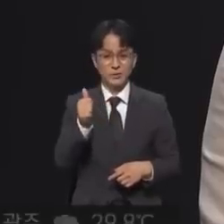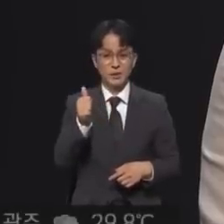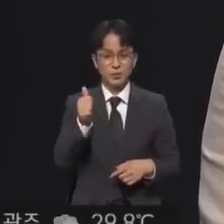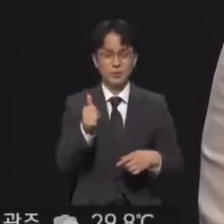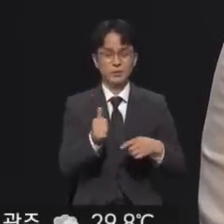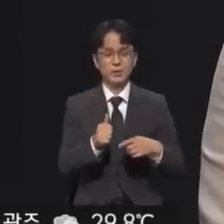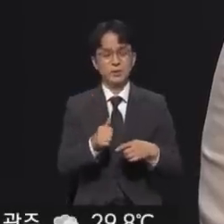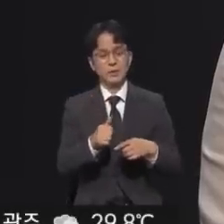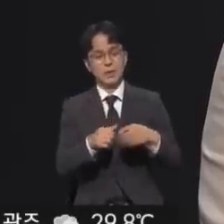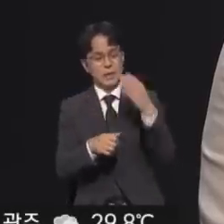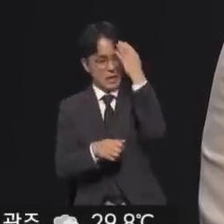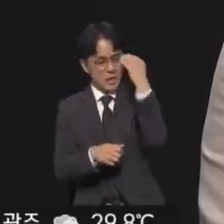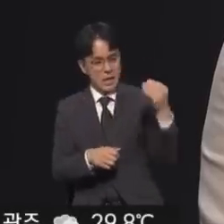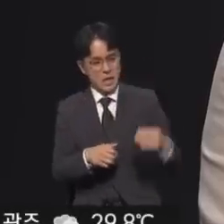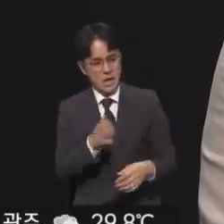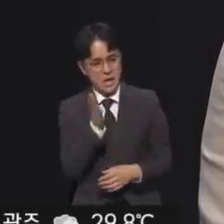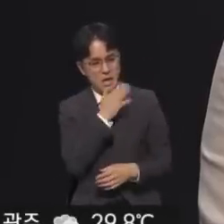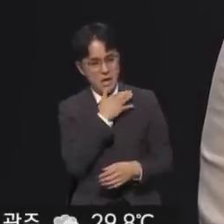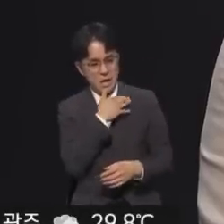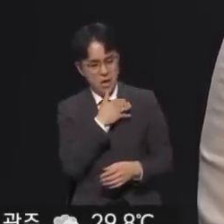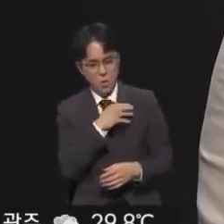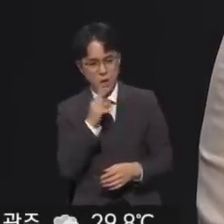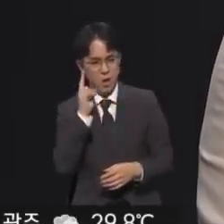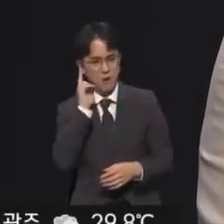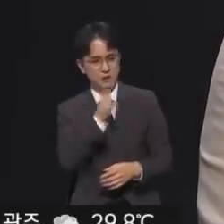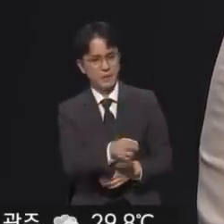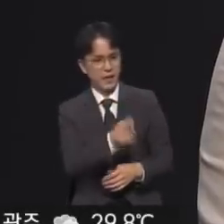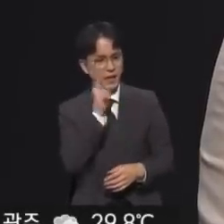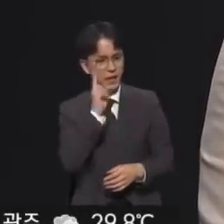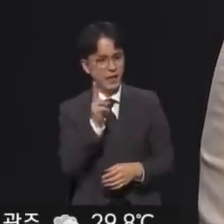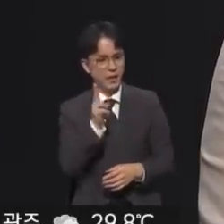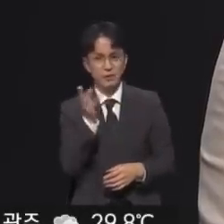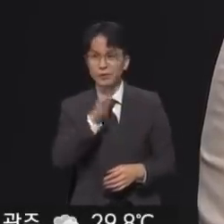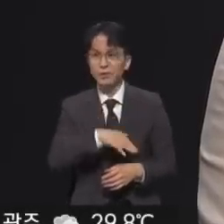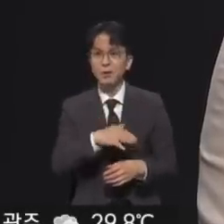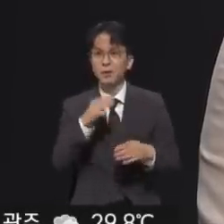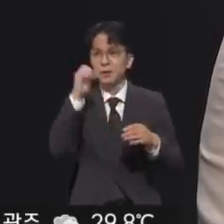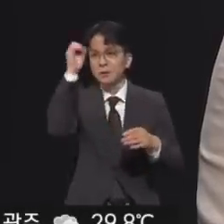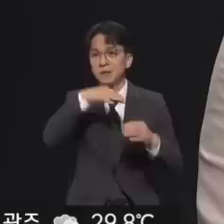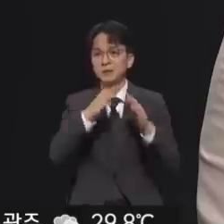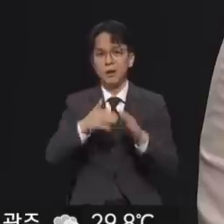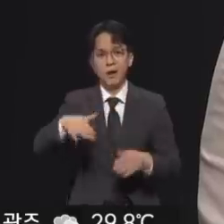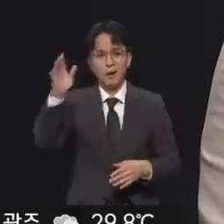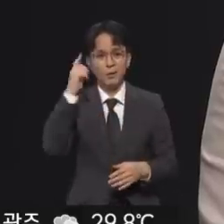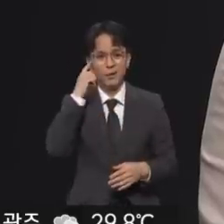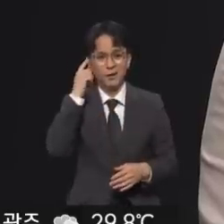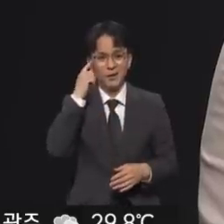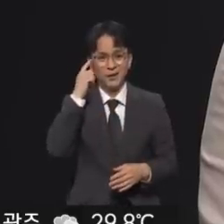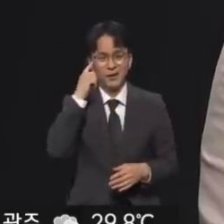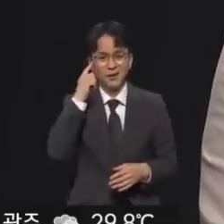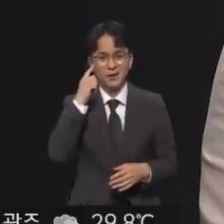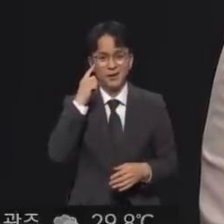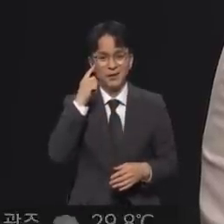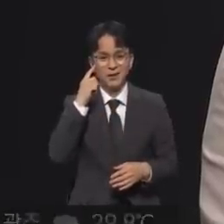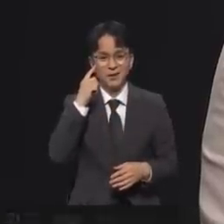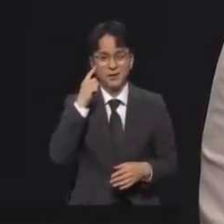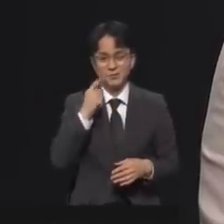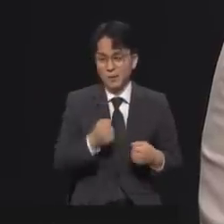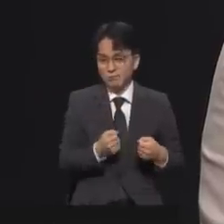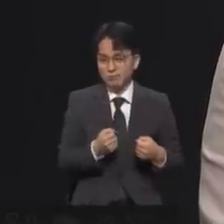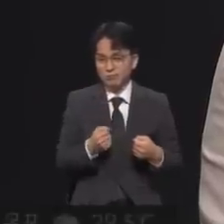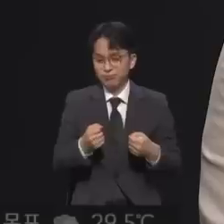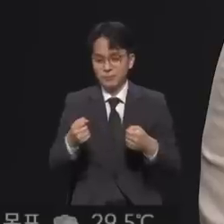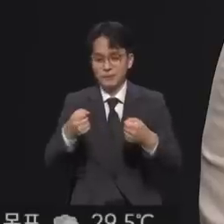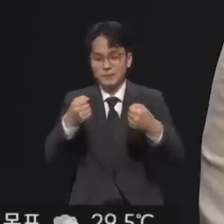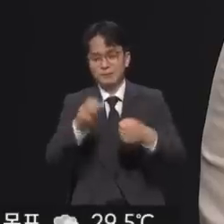동사무소를 가소 현장 지금 불러서 이야기 듣고 거기서 전화 하시는 거 아닙니까 꼭 자태가 저자 칼 필요 없잖아요 그럼 전화해서 행안부 장관